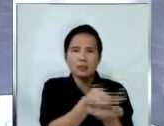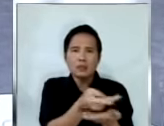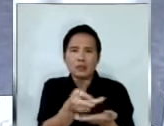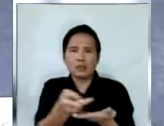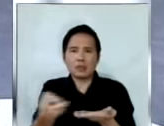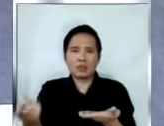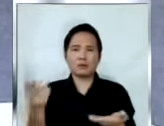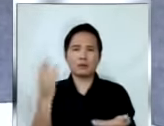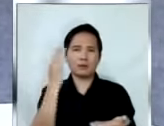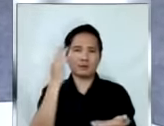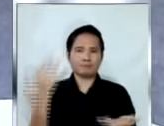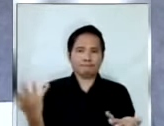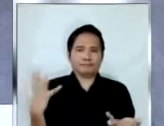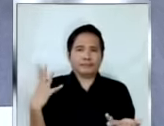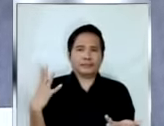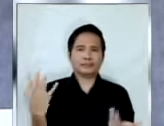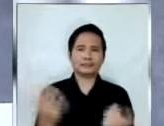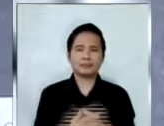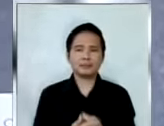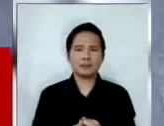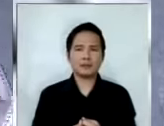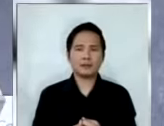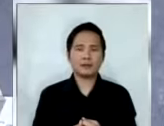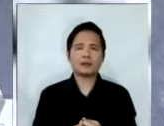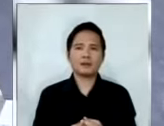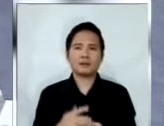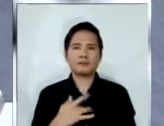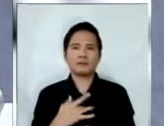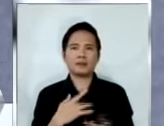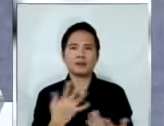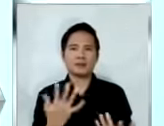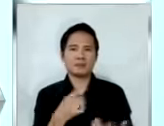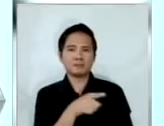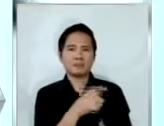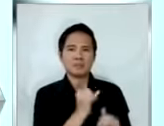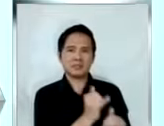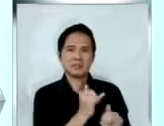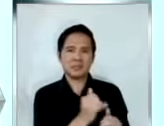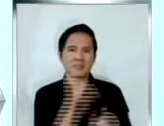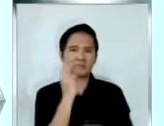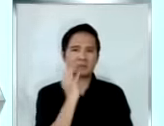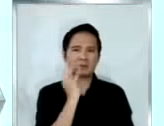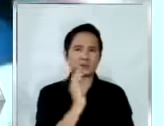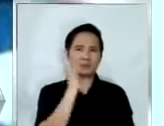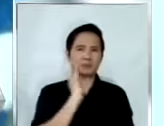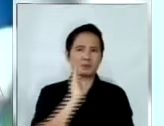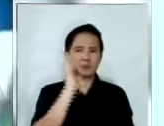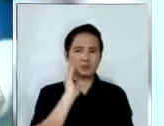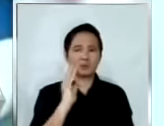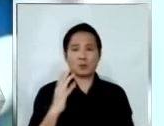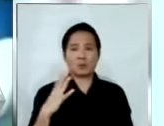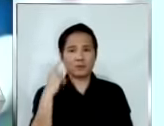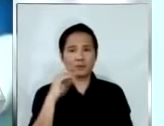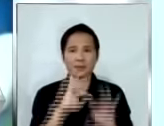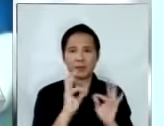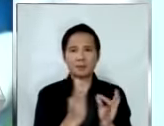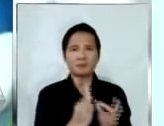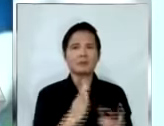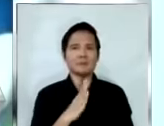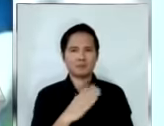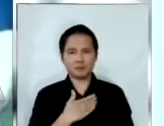years. So, parang sobrang nakarelate ako sa kanila being far away from their families. Dahil hindi niya kayang tulungan lahat, nanawagan siya sa mga